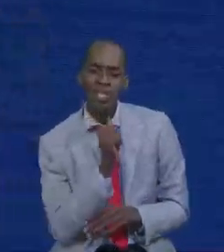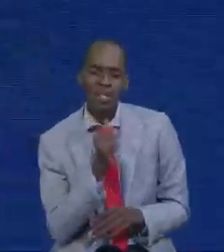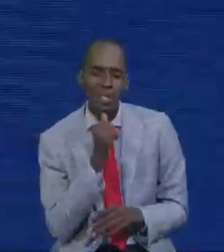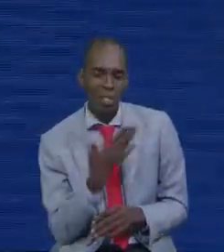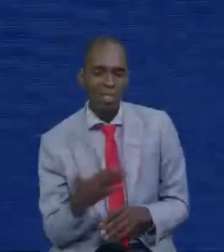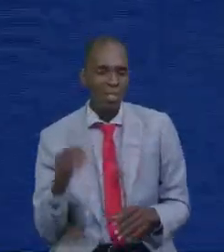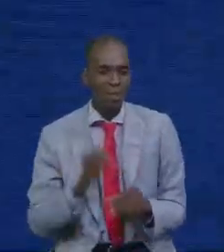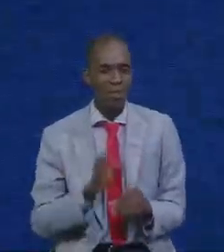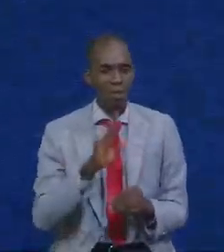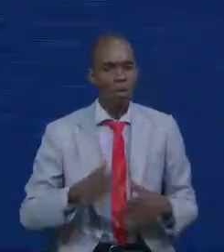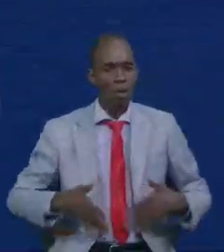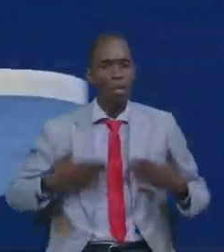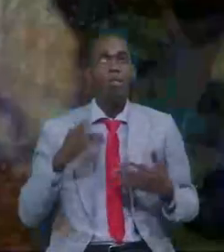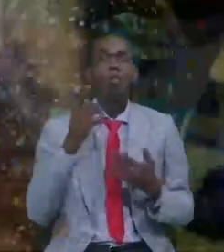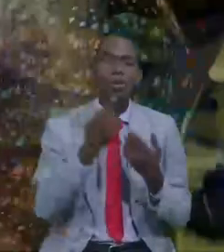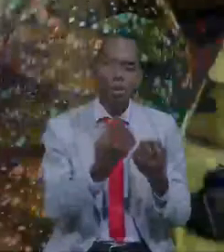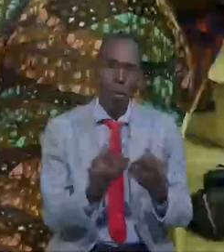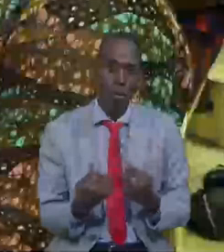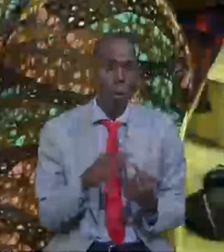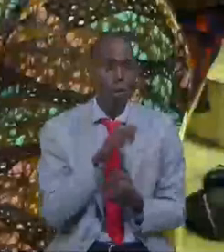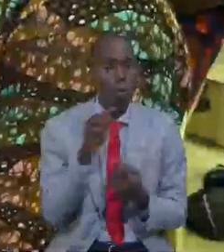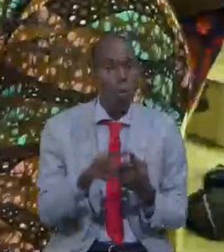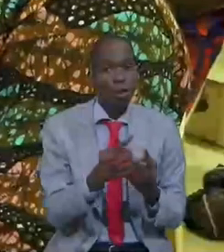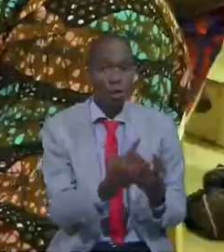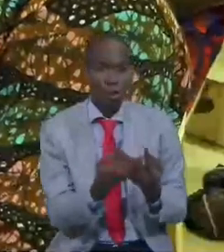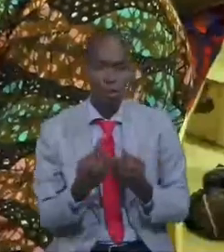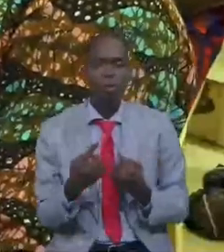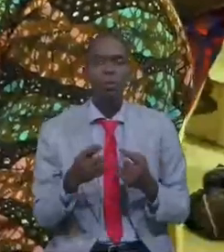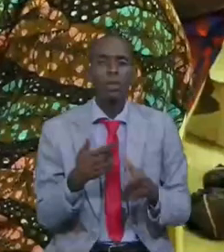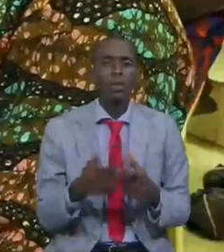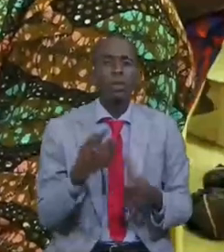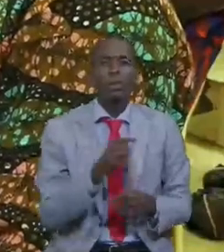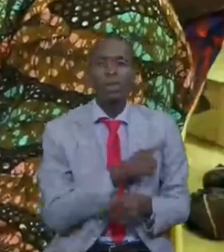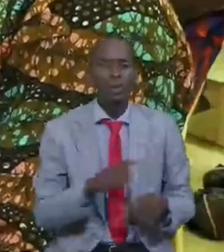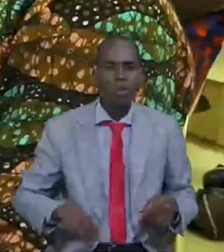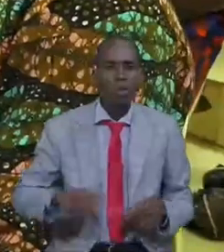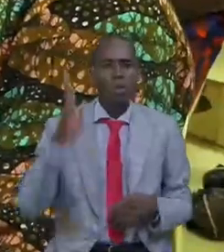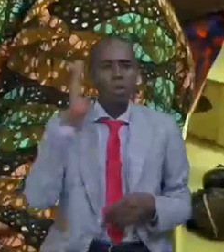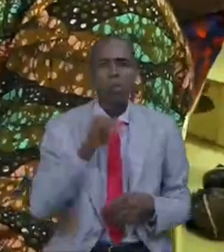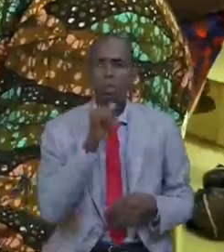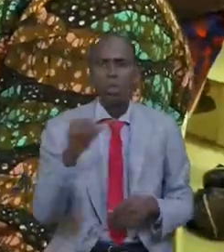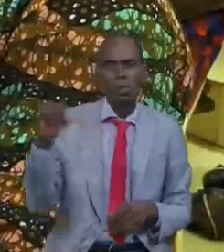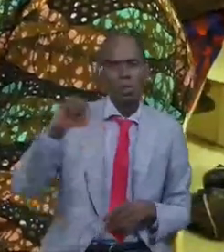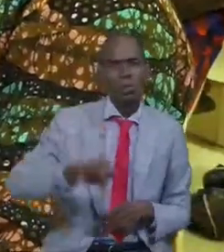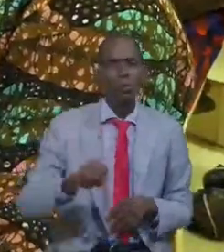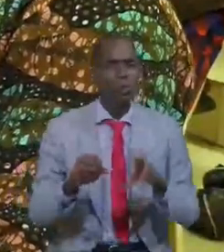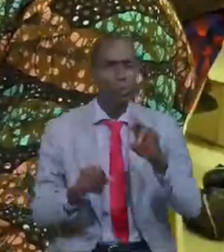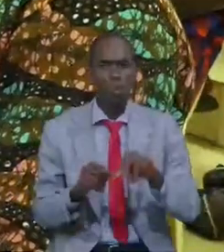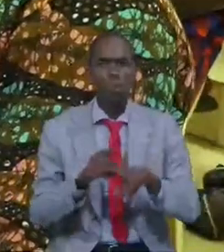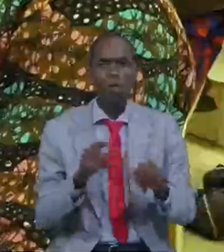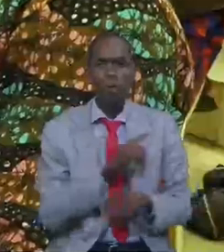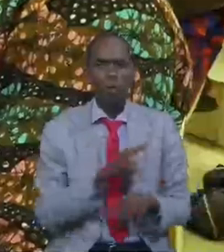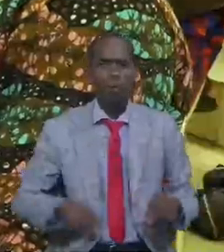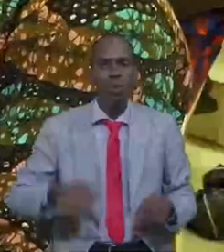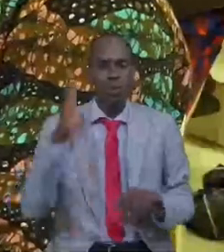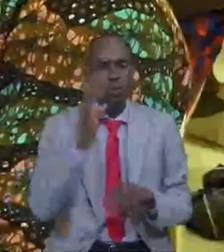alors. Après tout, quand tu viens, le Seigneur ne va pas te condamner. Le Seigneur va te sauver. Le Seigneur